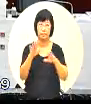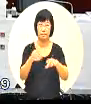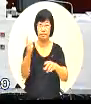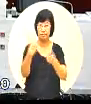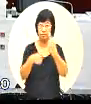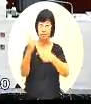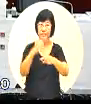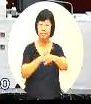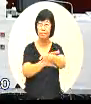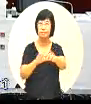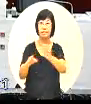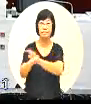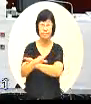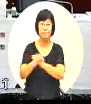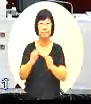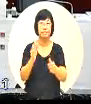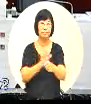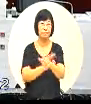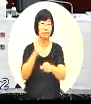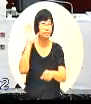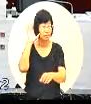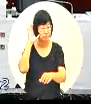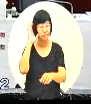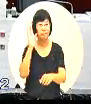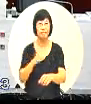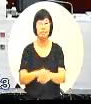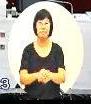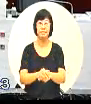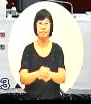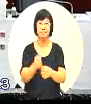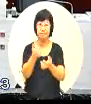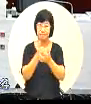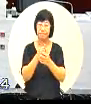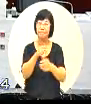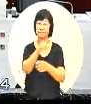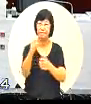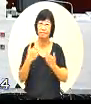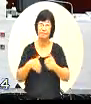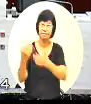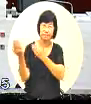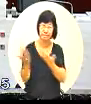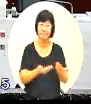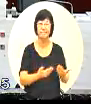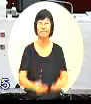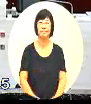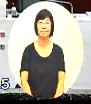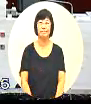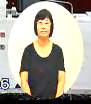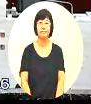席，请现场的市府官员跟议员同仁掌声欢迎他们。